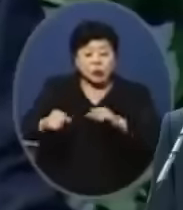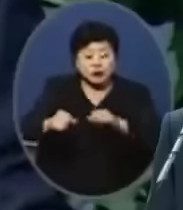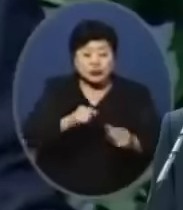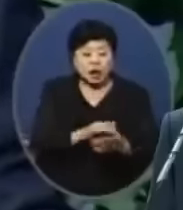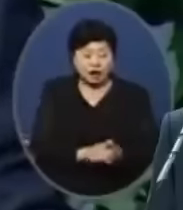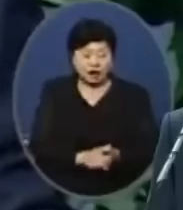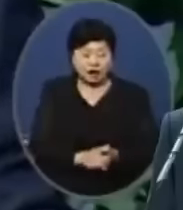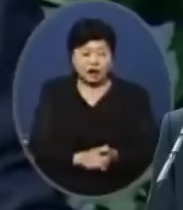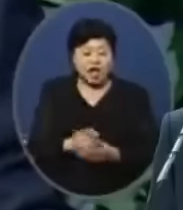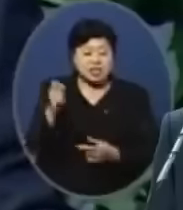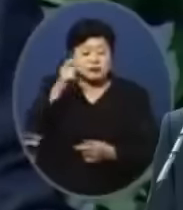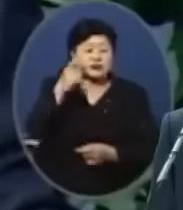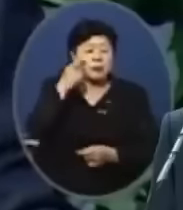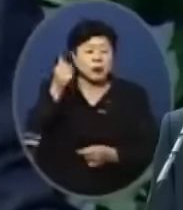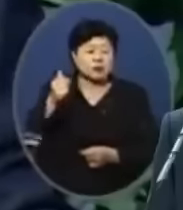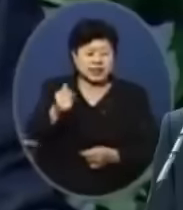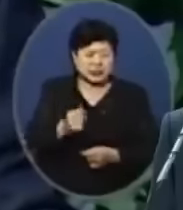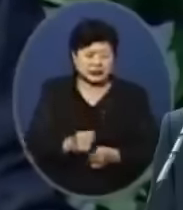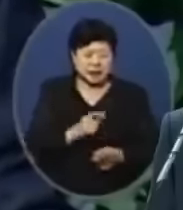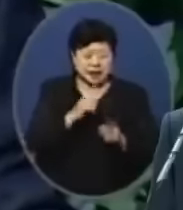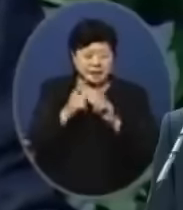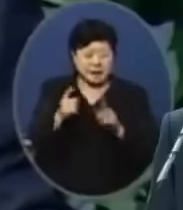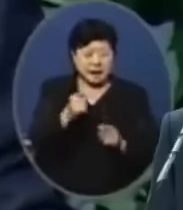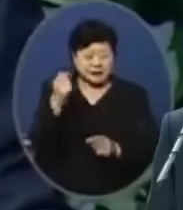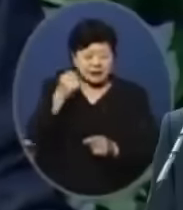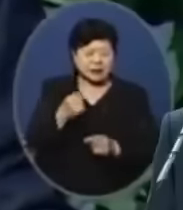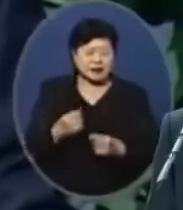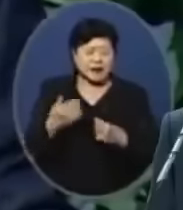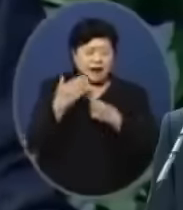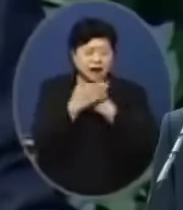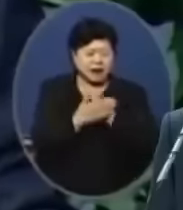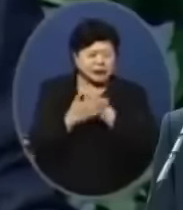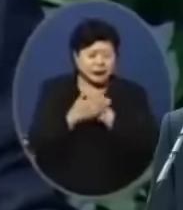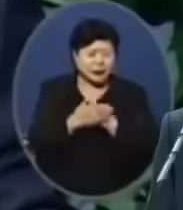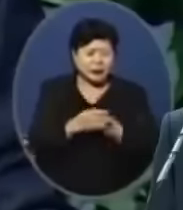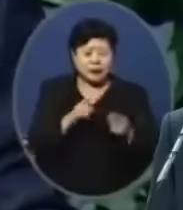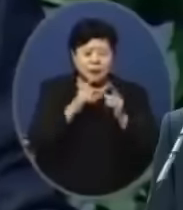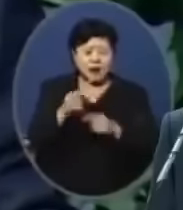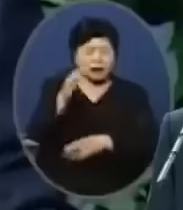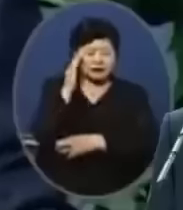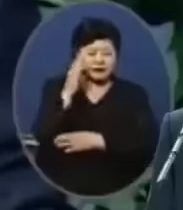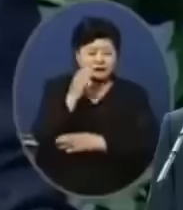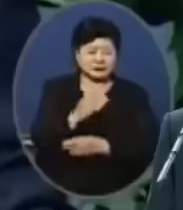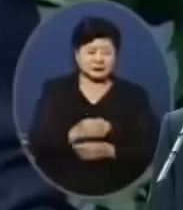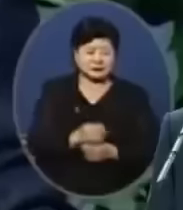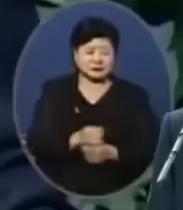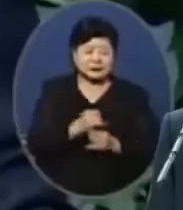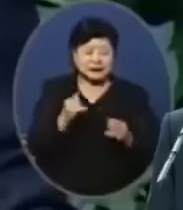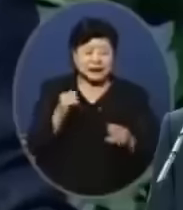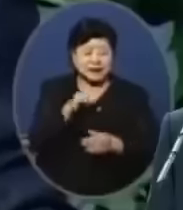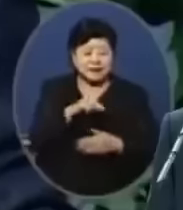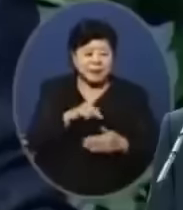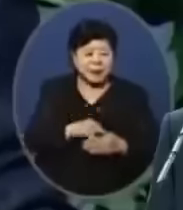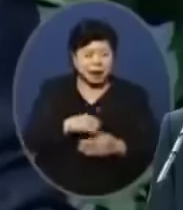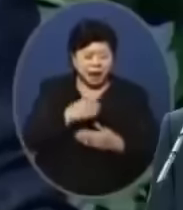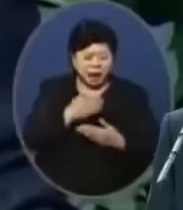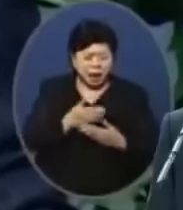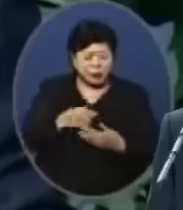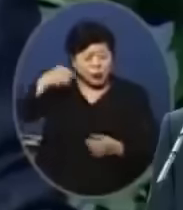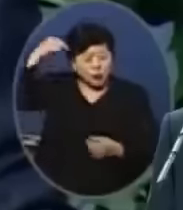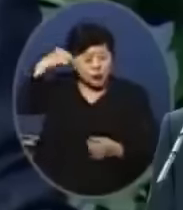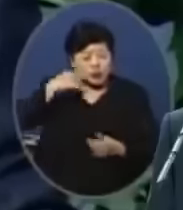움직여서 스펄전 목사님의 말씀에 성령의 역사가 운행하니까 사람들이 마음에 깊은 감동을